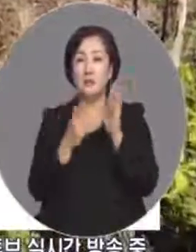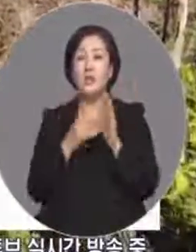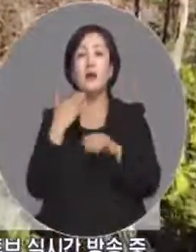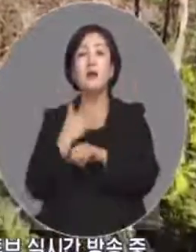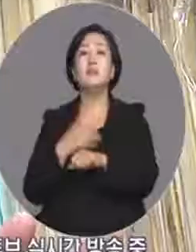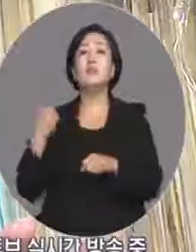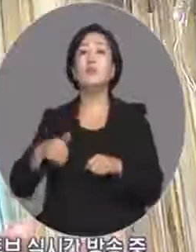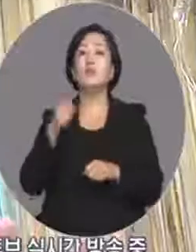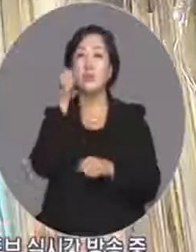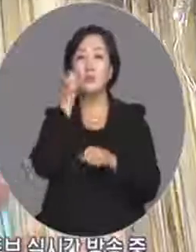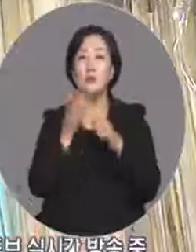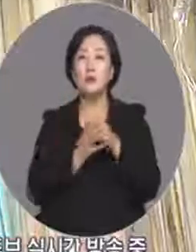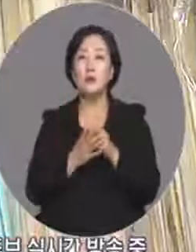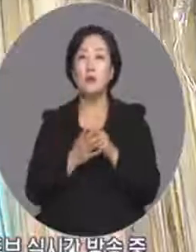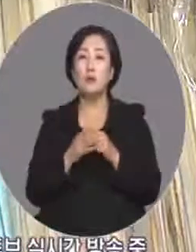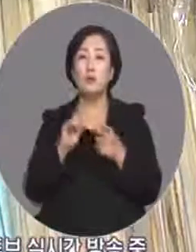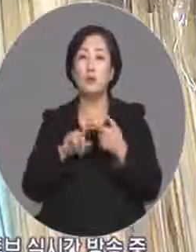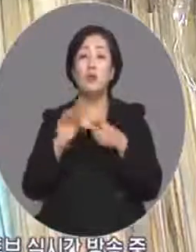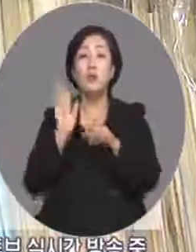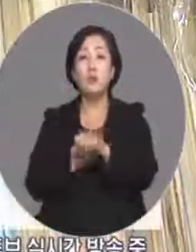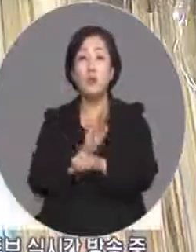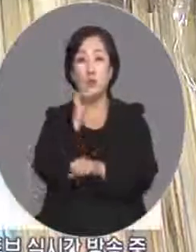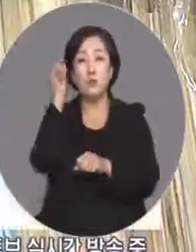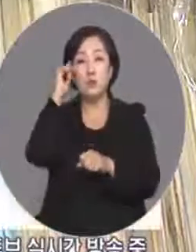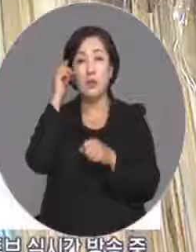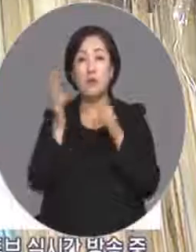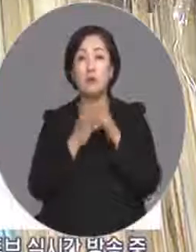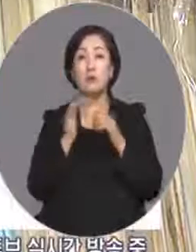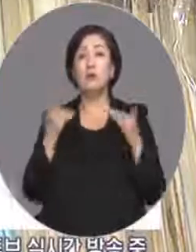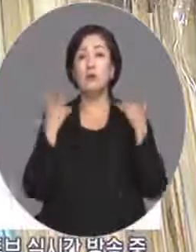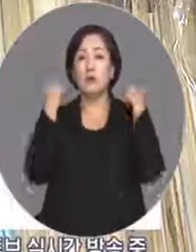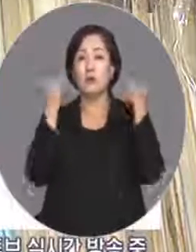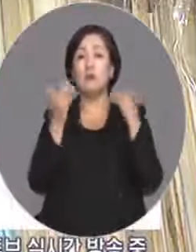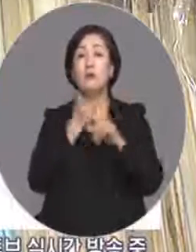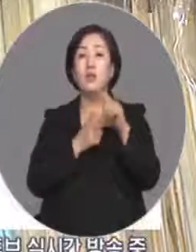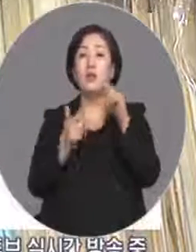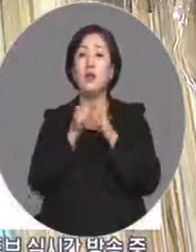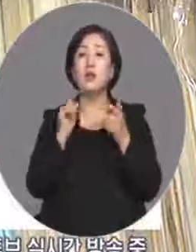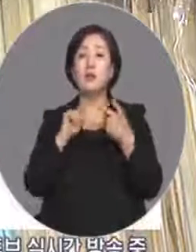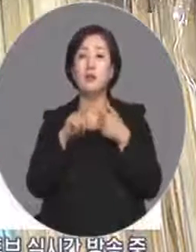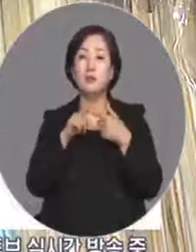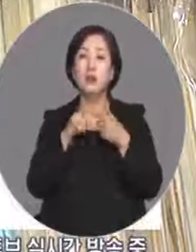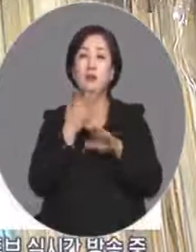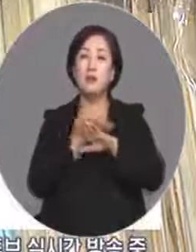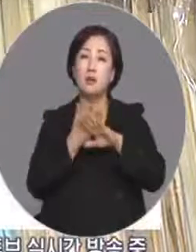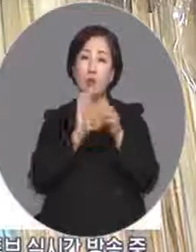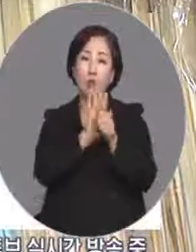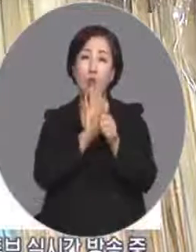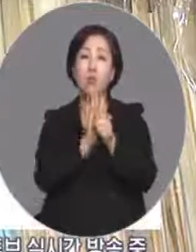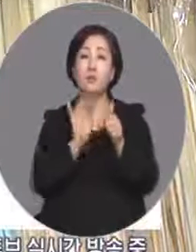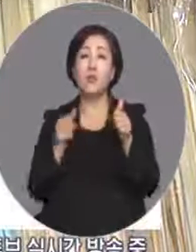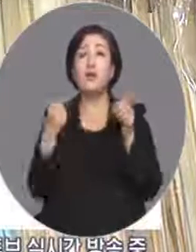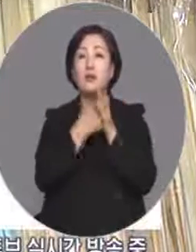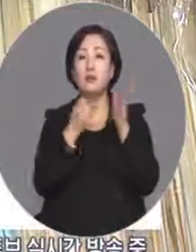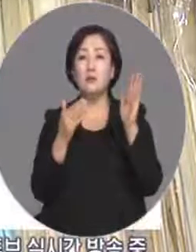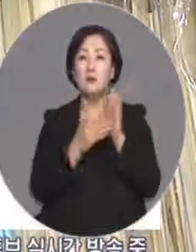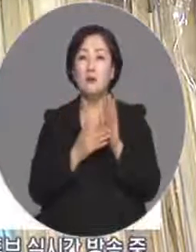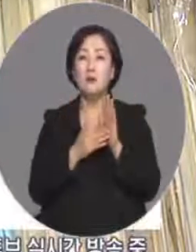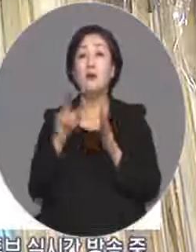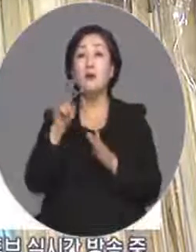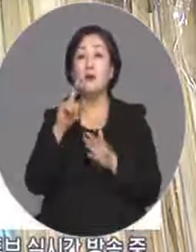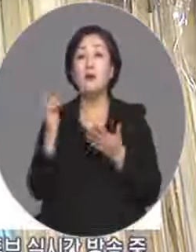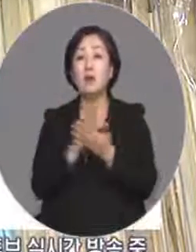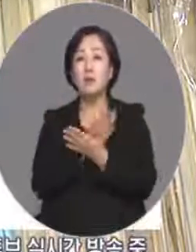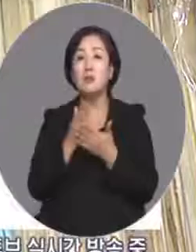있느냐는 겁니다 정상적인 판단능력이 어떠 보면 성년 후견 신청을 해서 이 사람에 대해서 지적 능력에 대해서 판단을 한 다음에